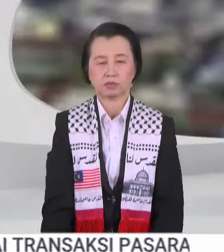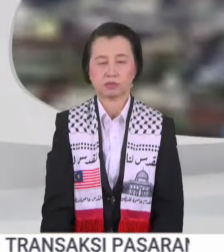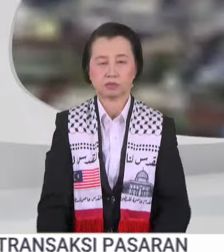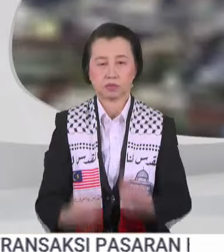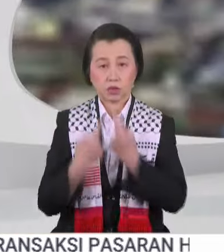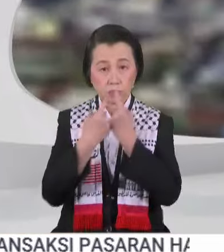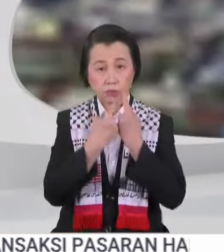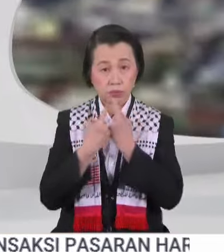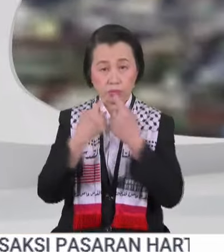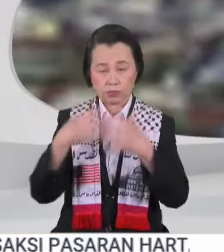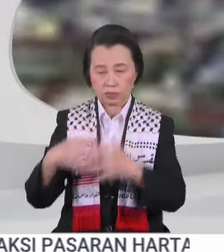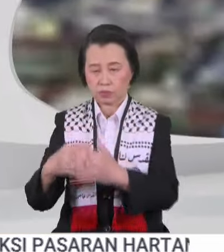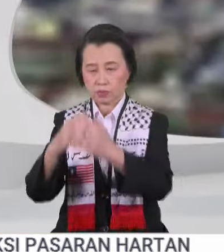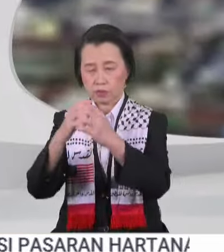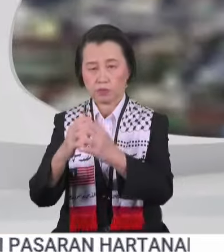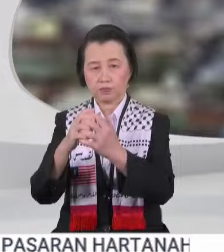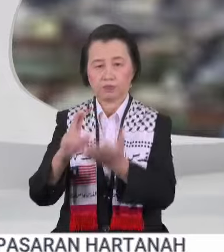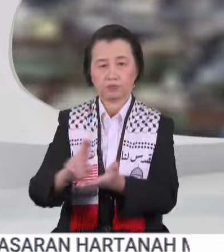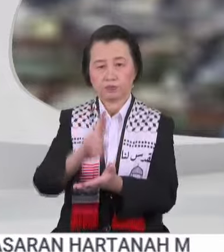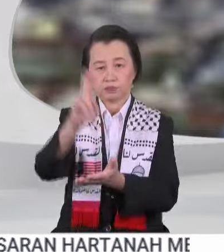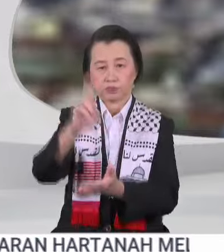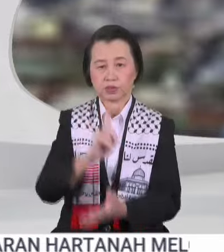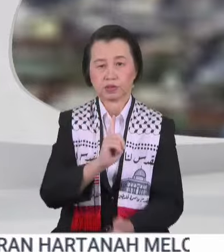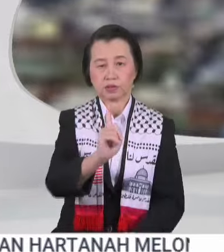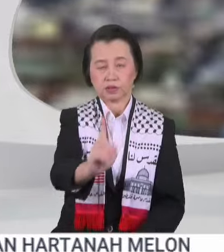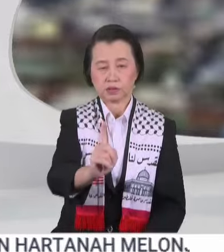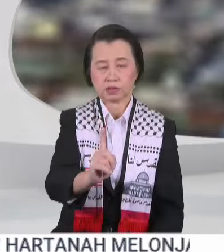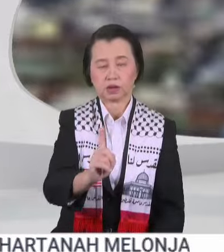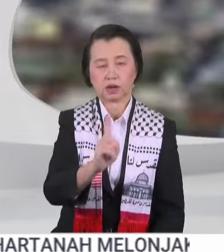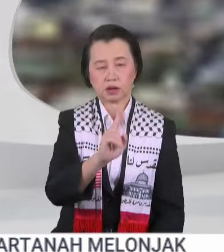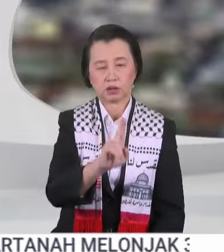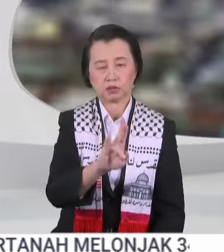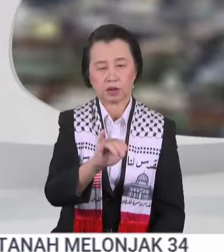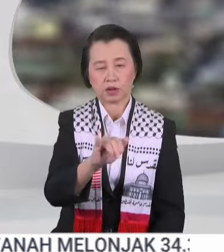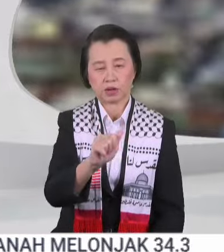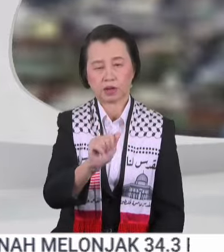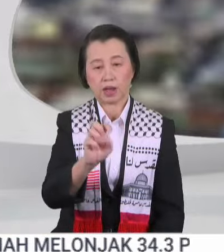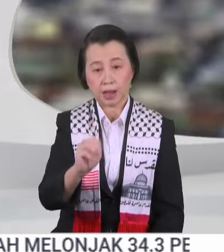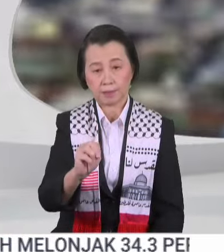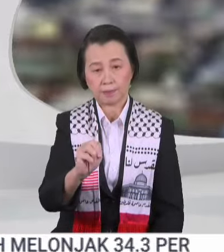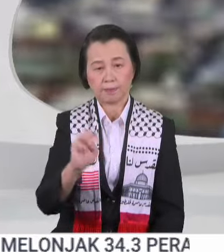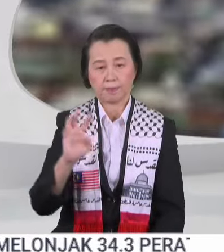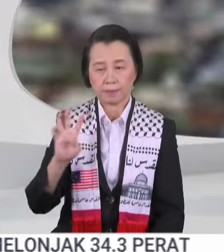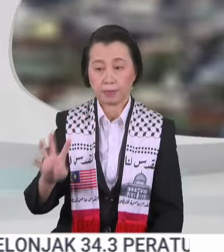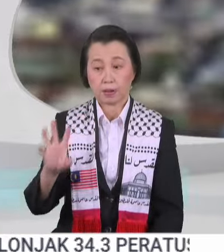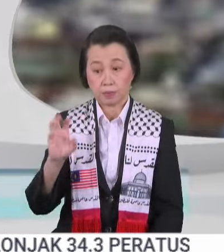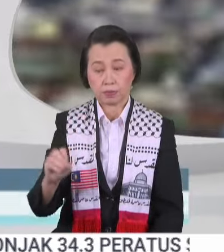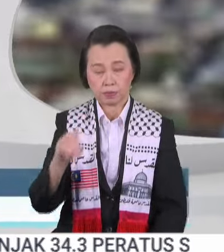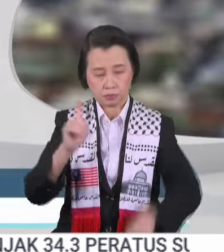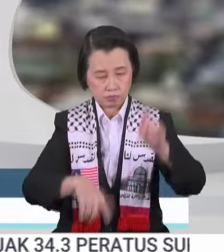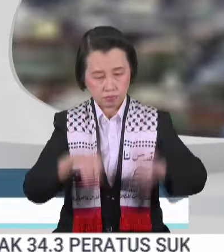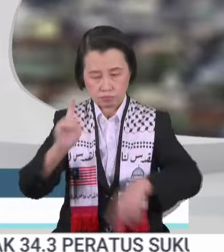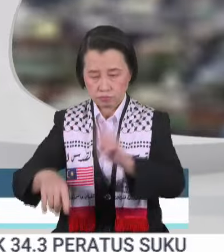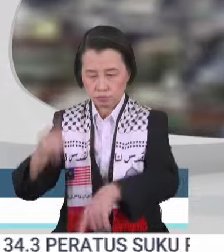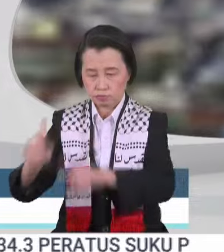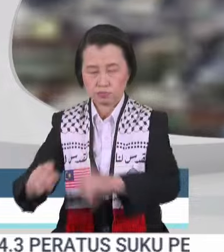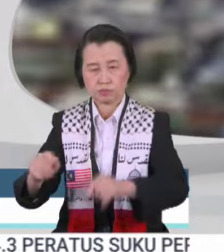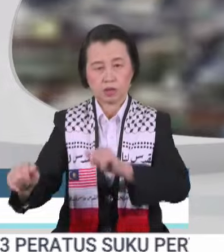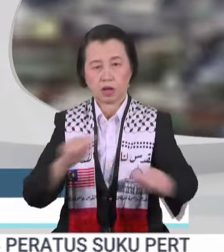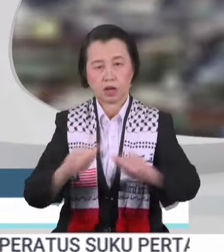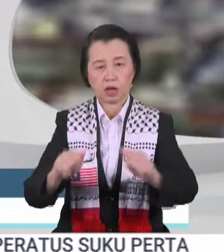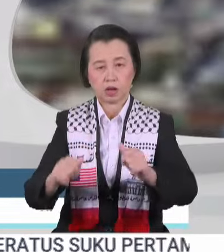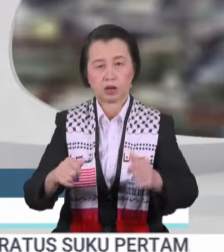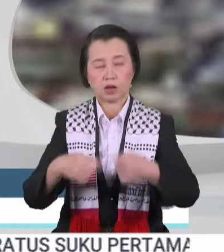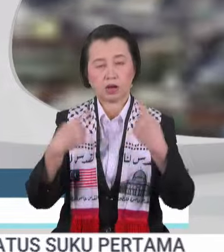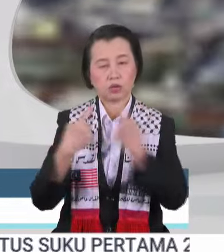Bersempena ulang tahun penubuhan Universiti Islam Antarabangsa Malaysia UIEM yang ke-40, pelbagai aktiviti sambutan ulang